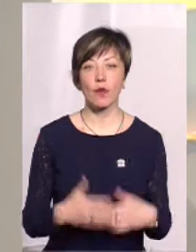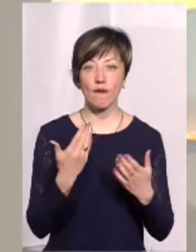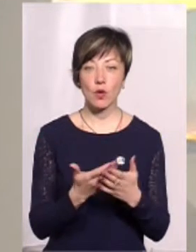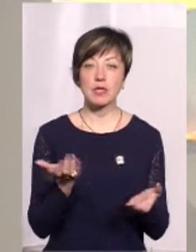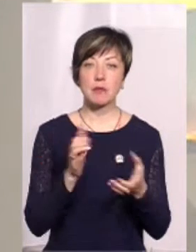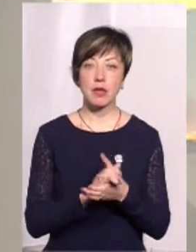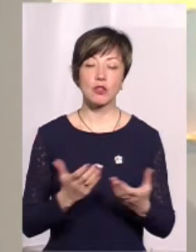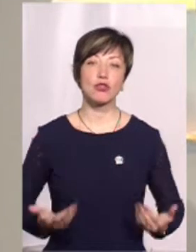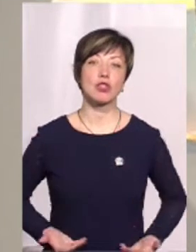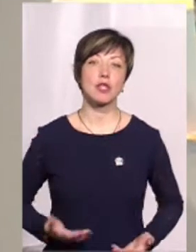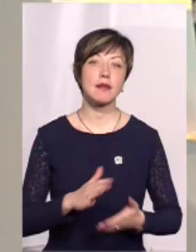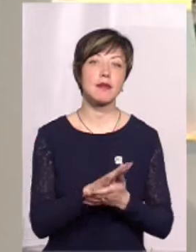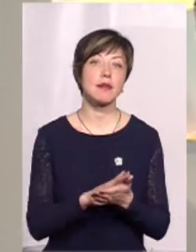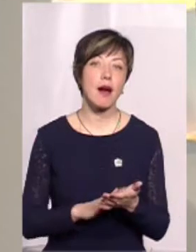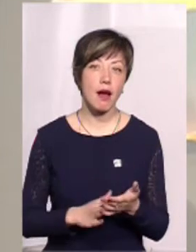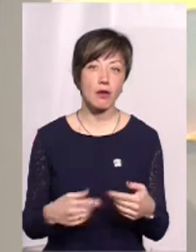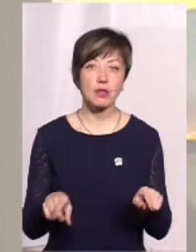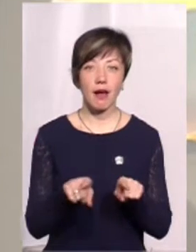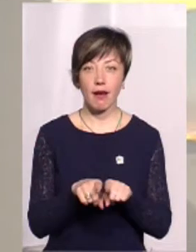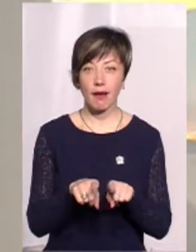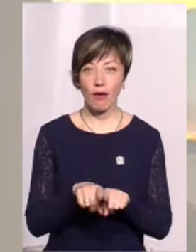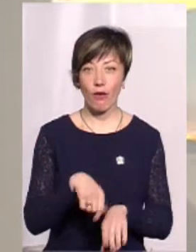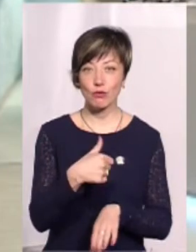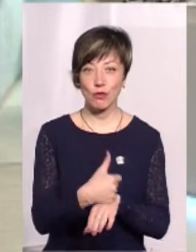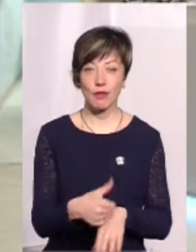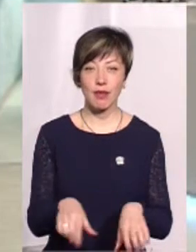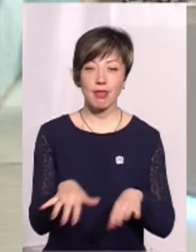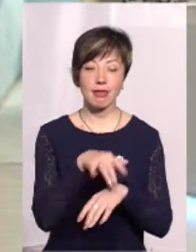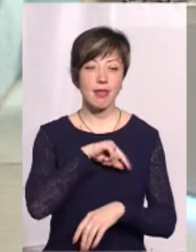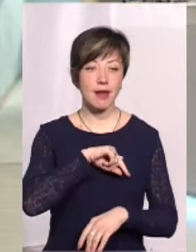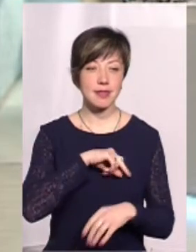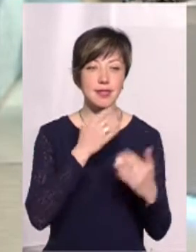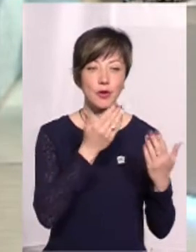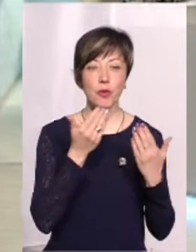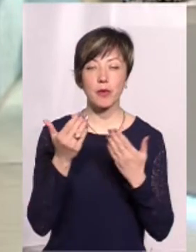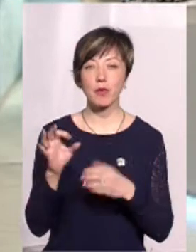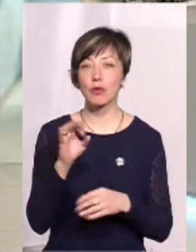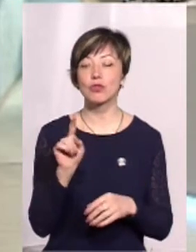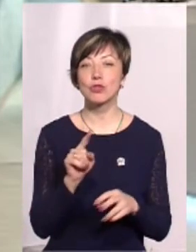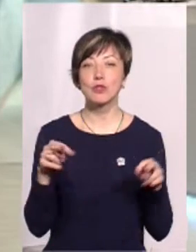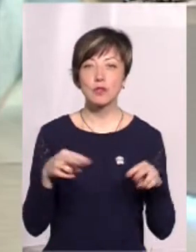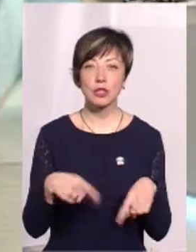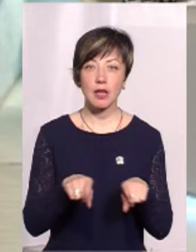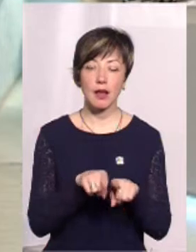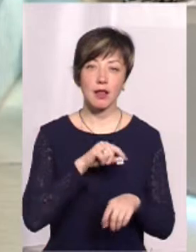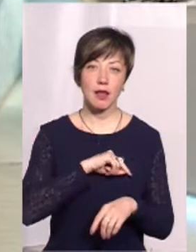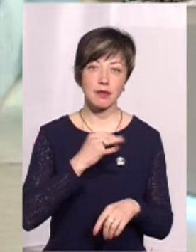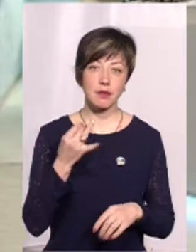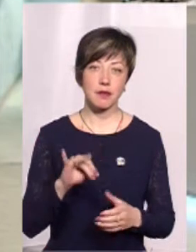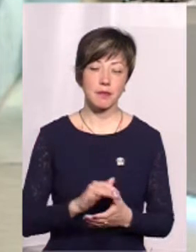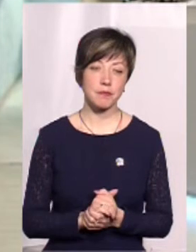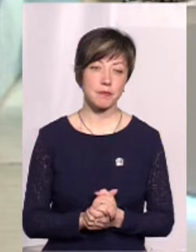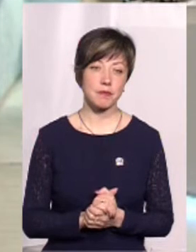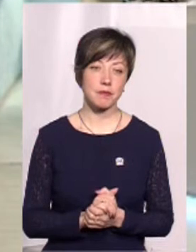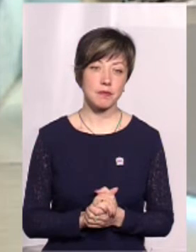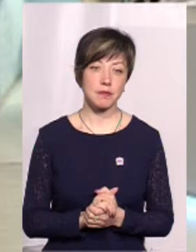Змиритися і жити далі. От такий, як на мене, основний настрій опитаних. Про що свідчать такі настрої, пане Олеже?